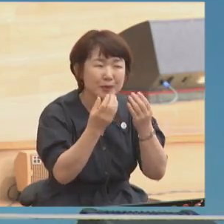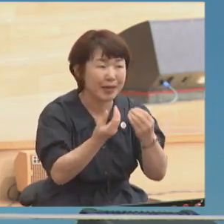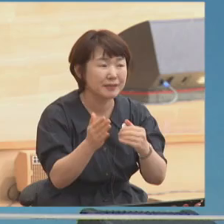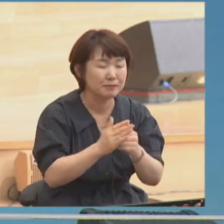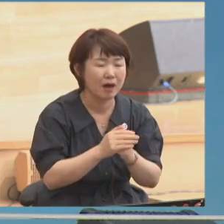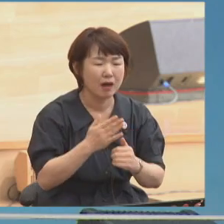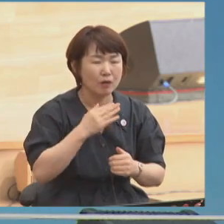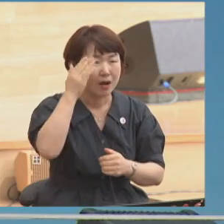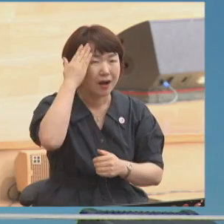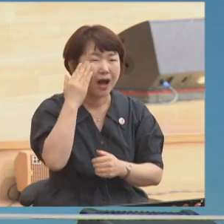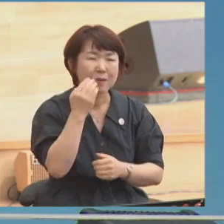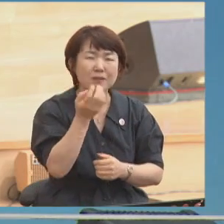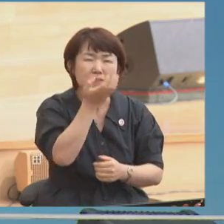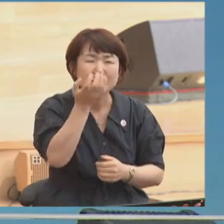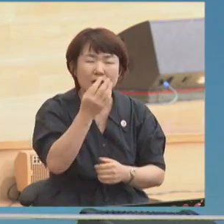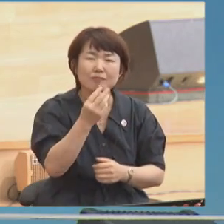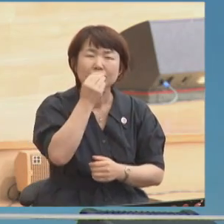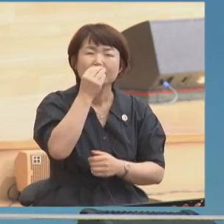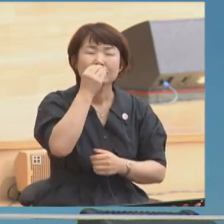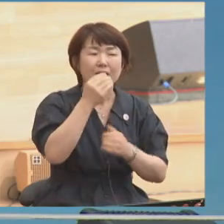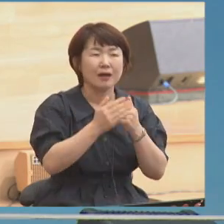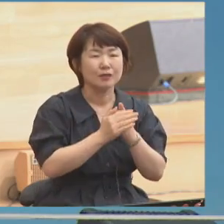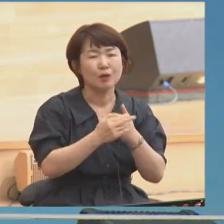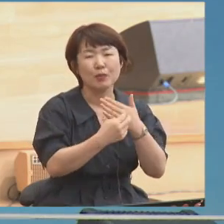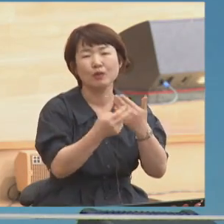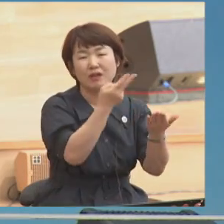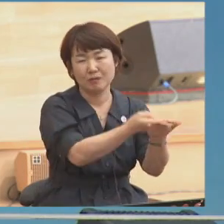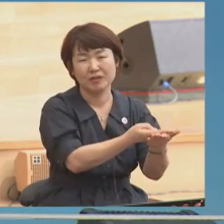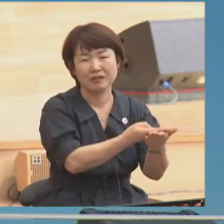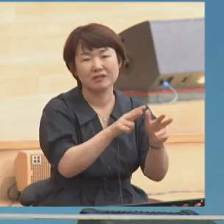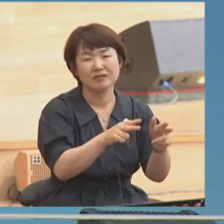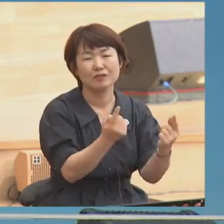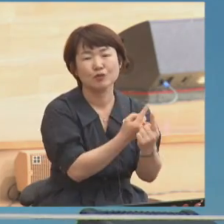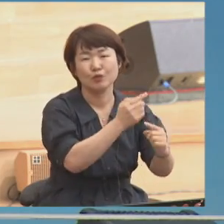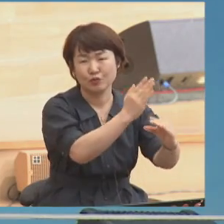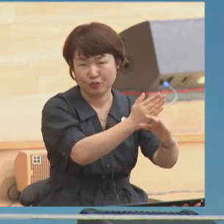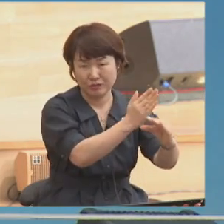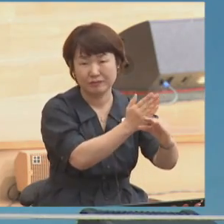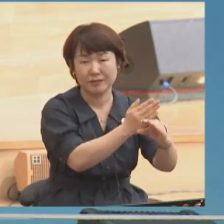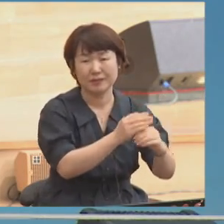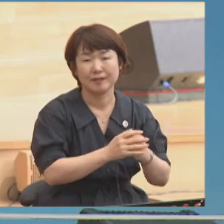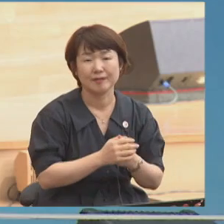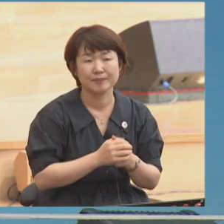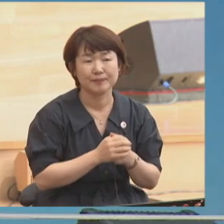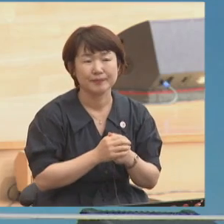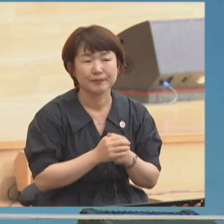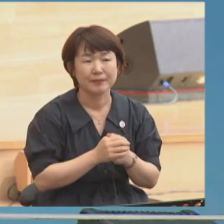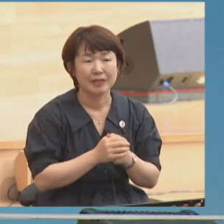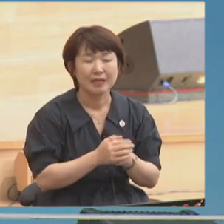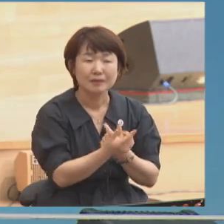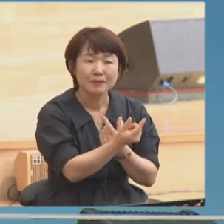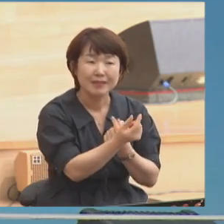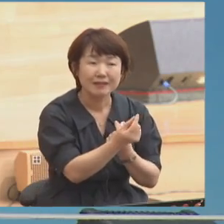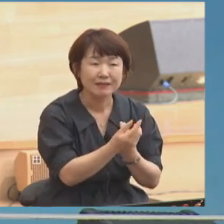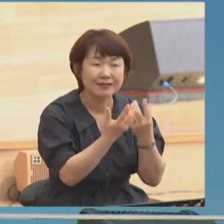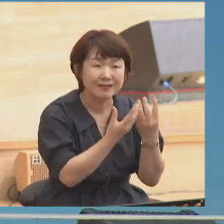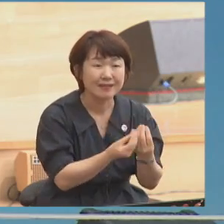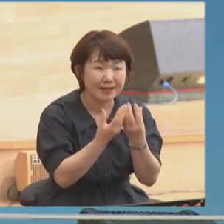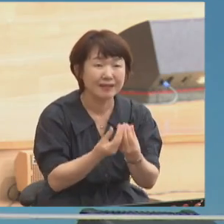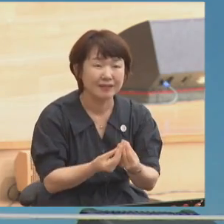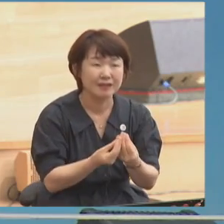연기를 들여마셔가지고 병원 치료를 받게 되어지는 그런 상황이 벌어지게 되어졌어요. 여러분 이런 예들은요